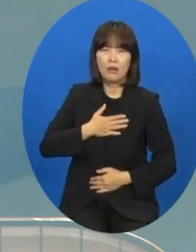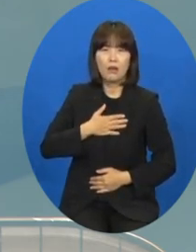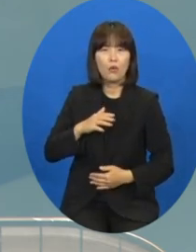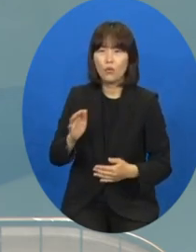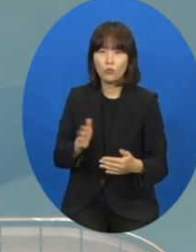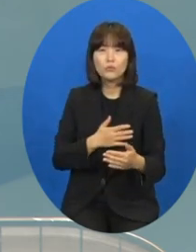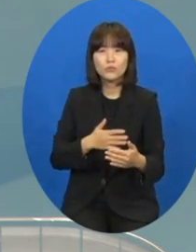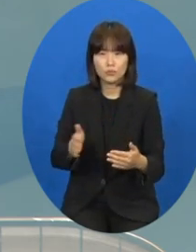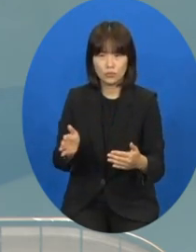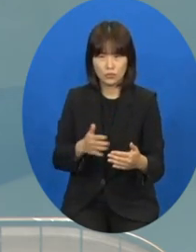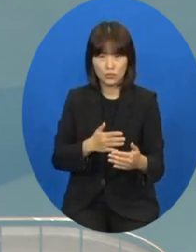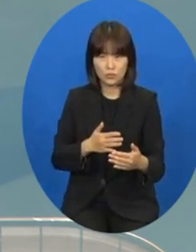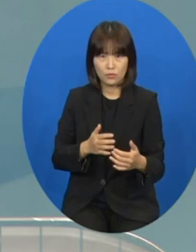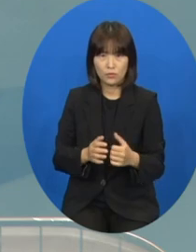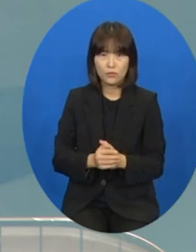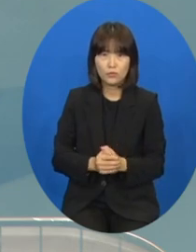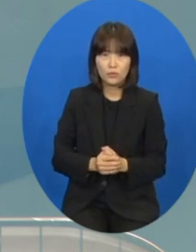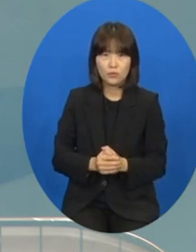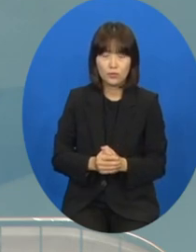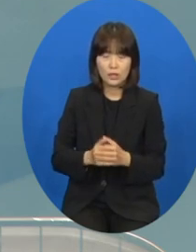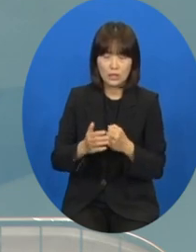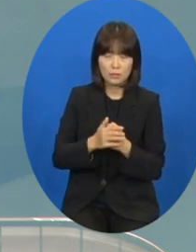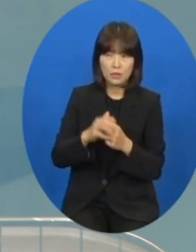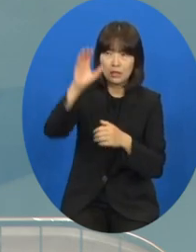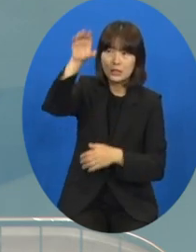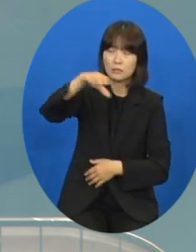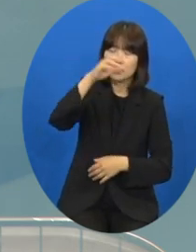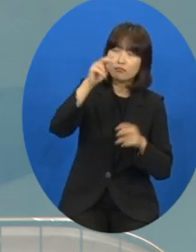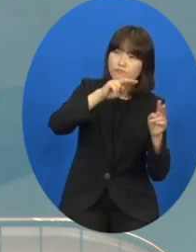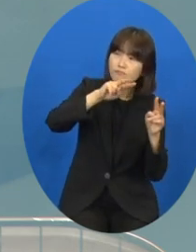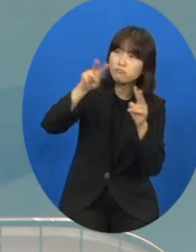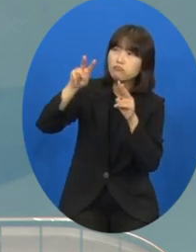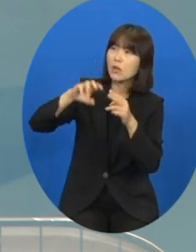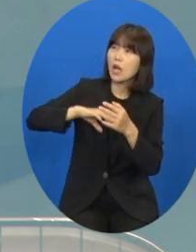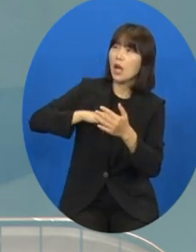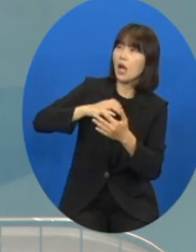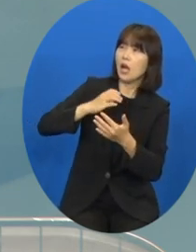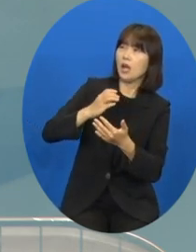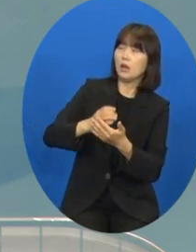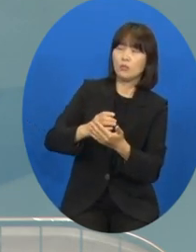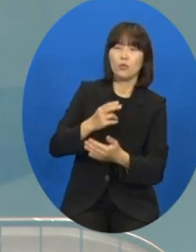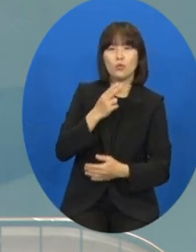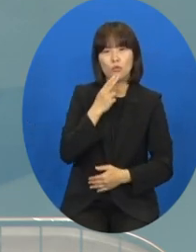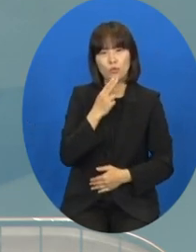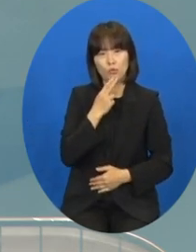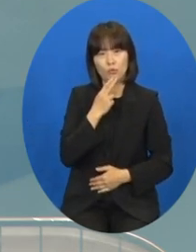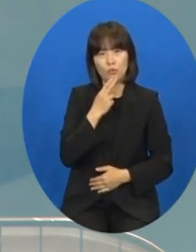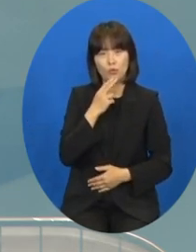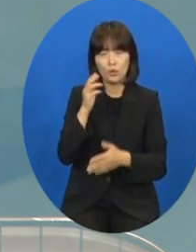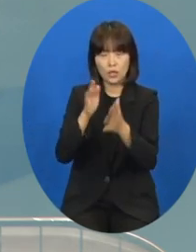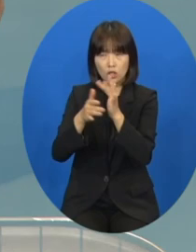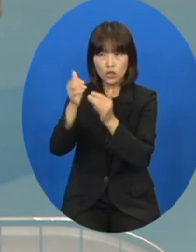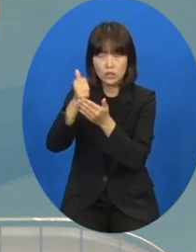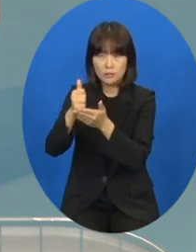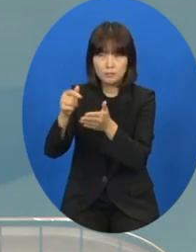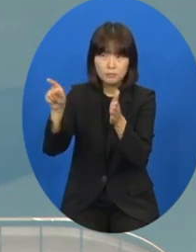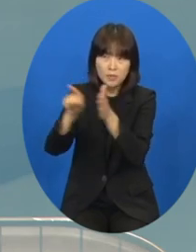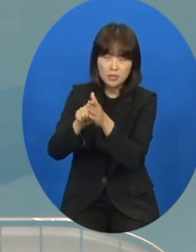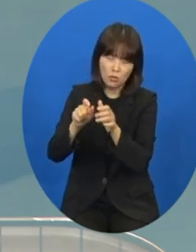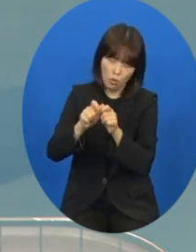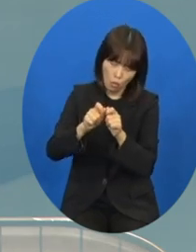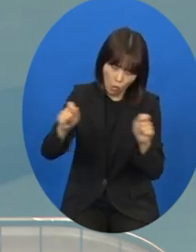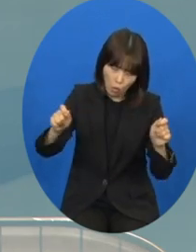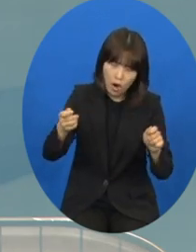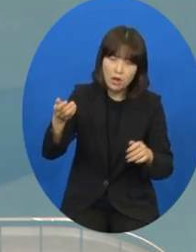그래서 십자가를 바라보아도 그렇게 감동이 없었고 예수 믿은 지 오래되었어도